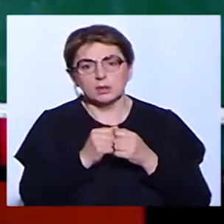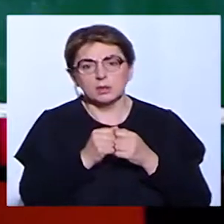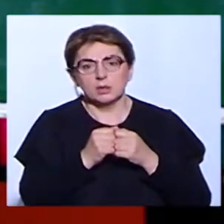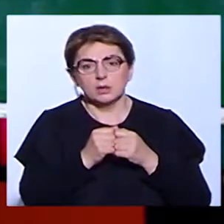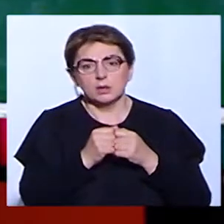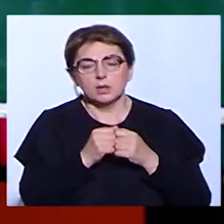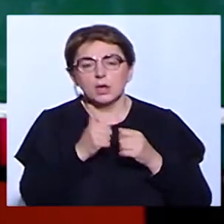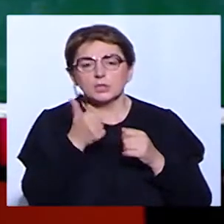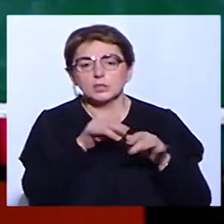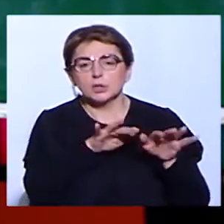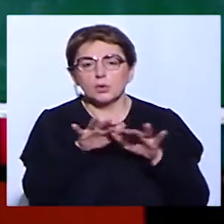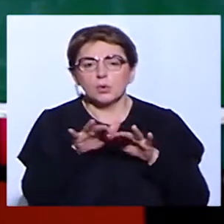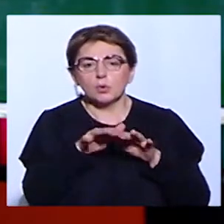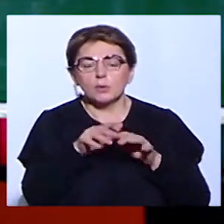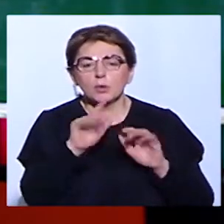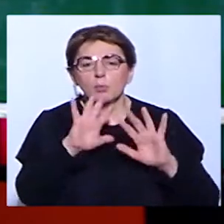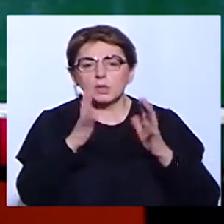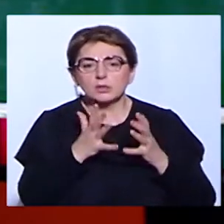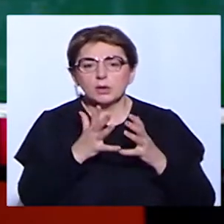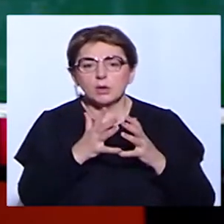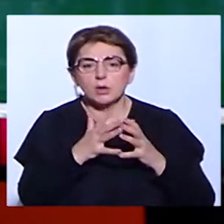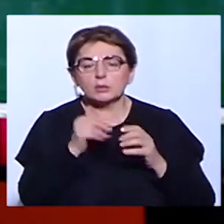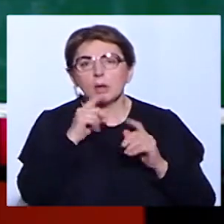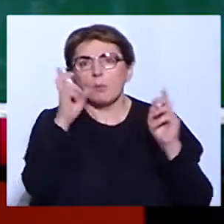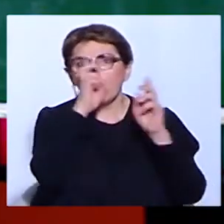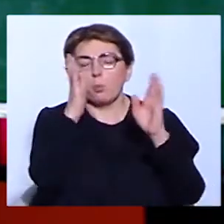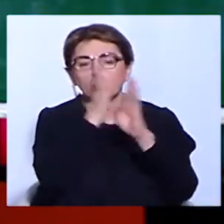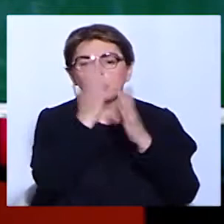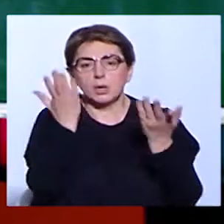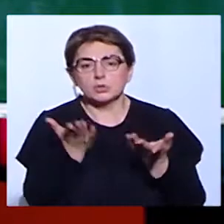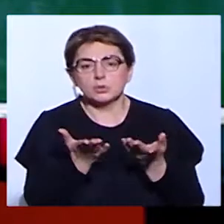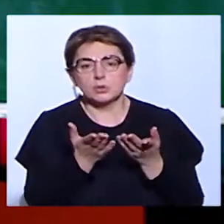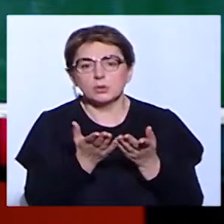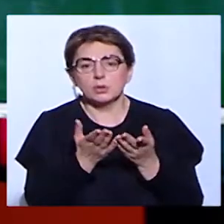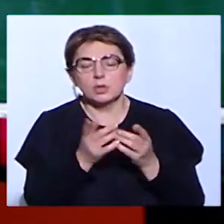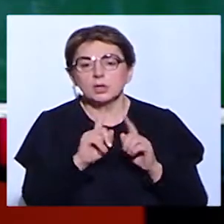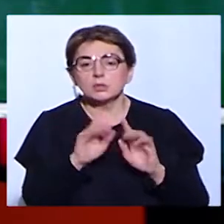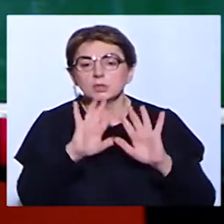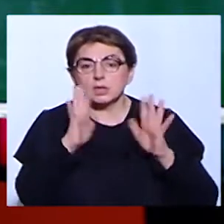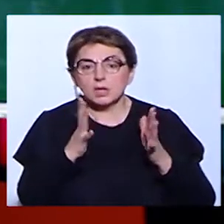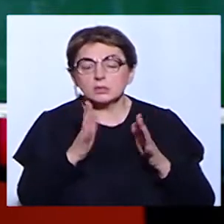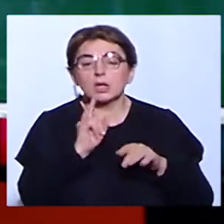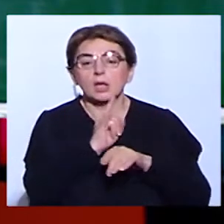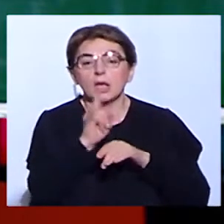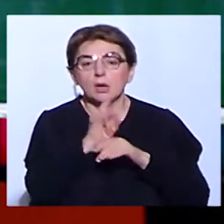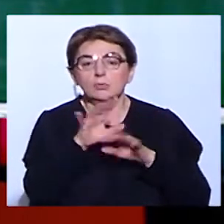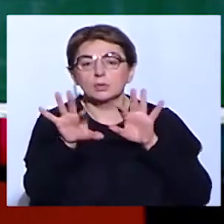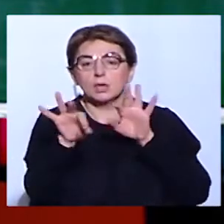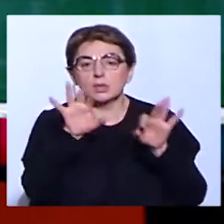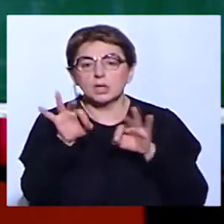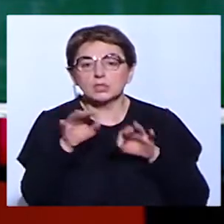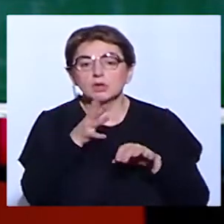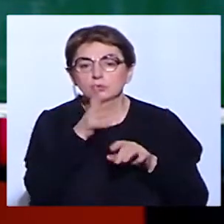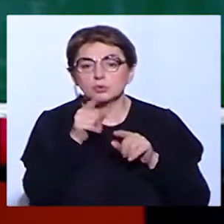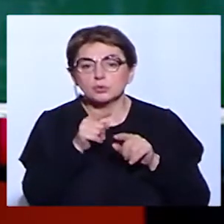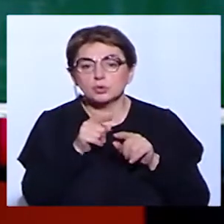იგივე პროცესი ხომ არ ხდება ბუნებაშიც. ანუ ის, რაც ხდება ხელოვნური გადარჩევის დროს,